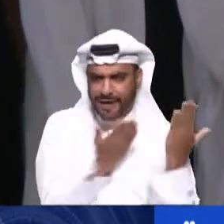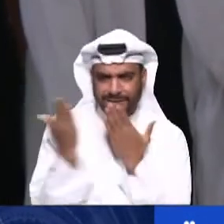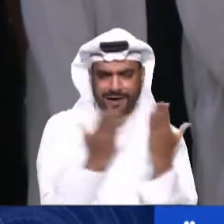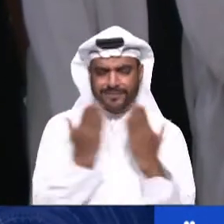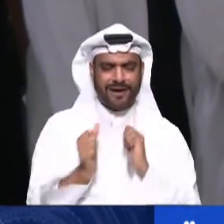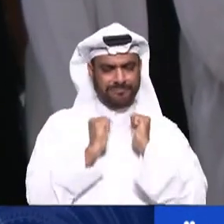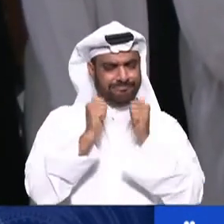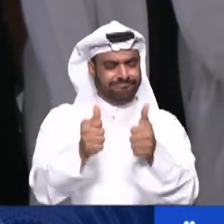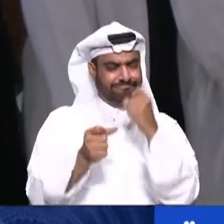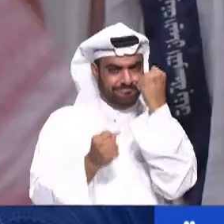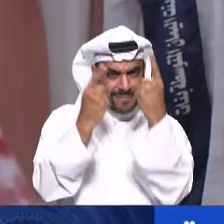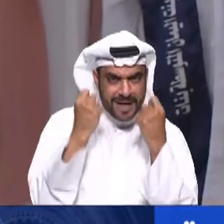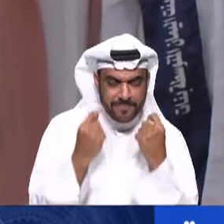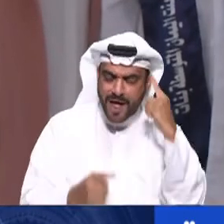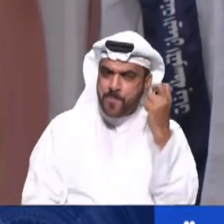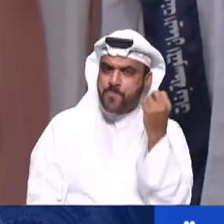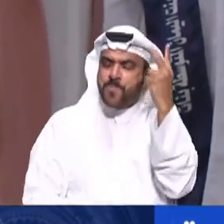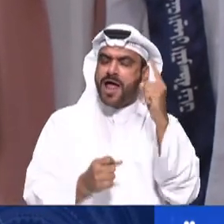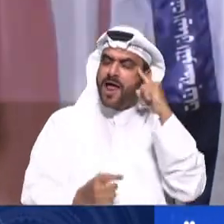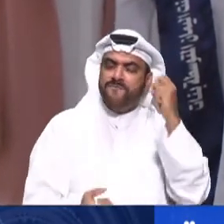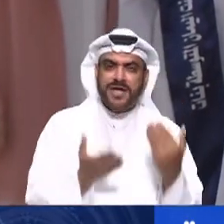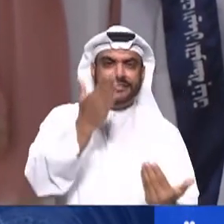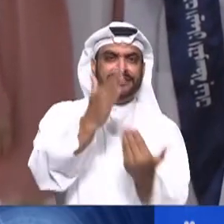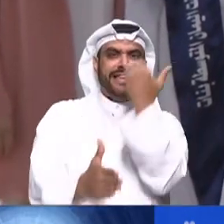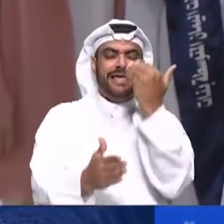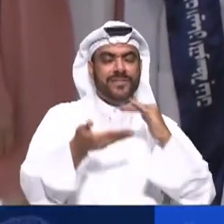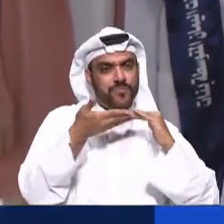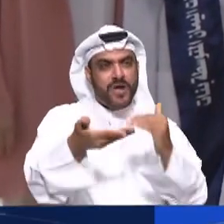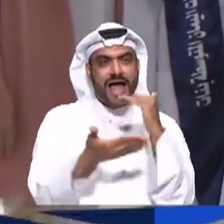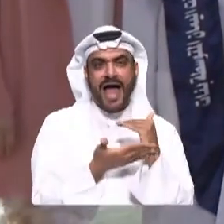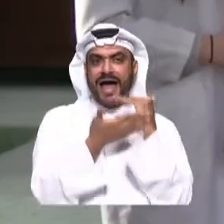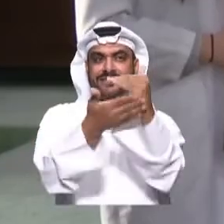الماضي لتجسيد مقترحات وأفكار تخدم